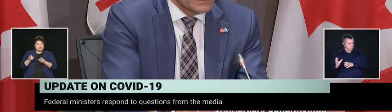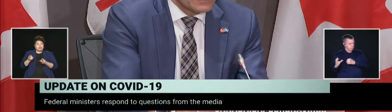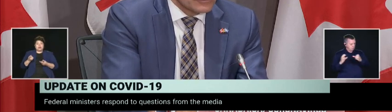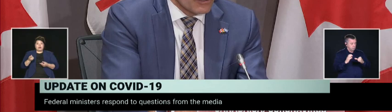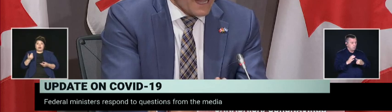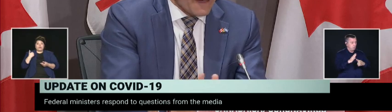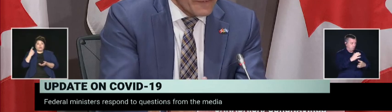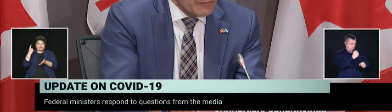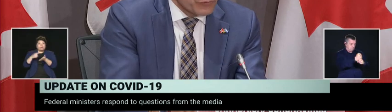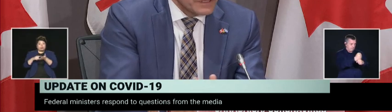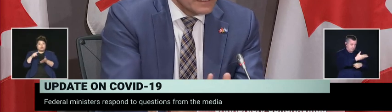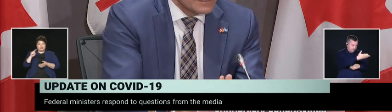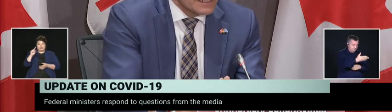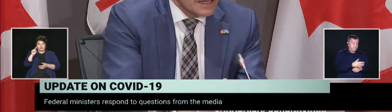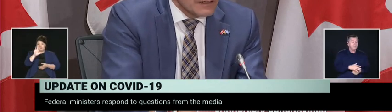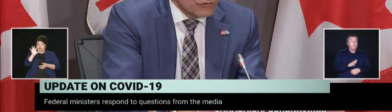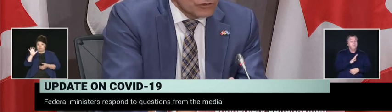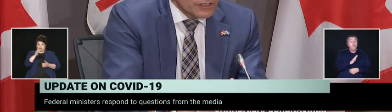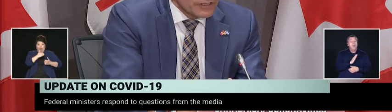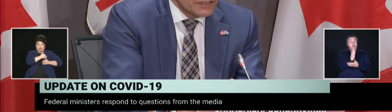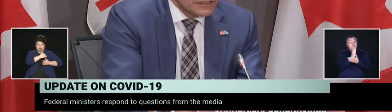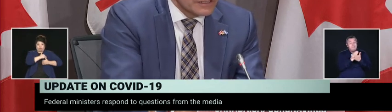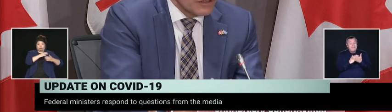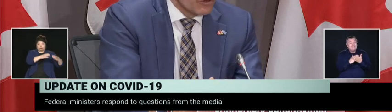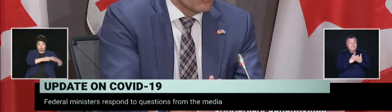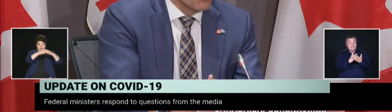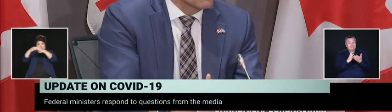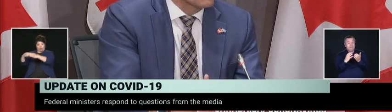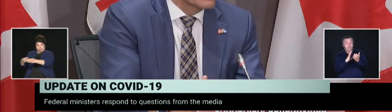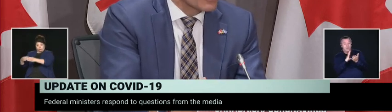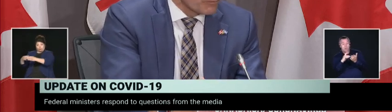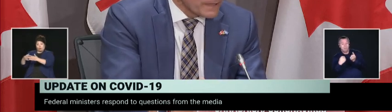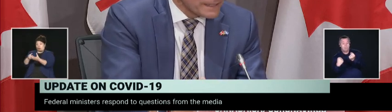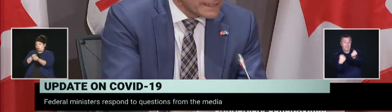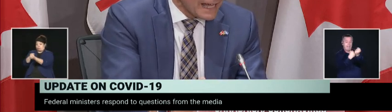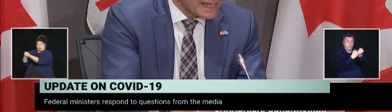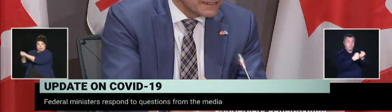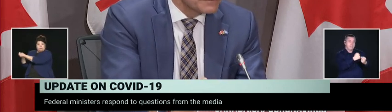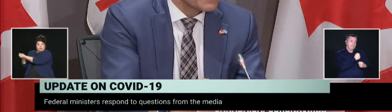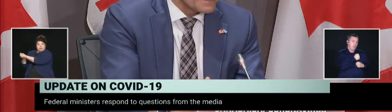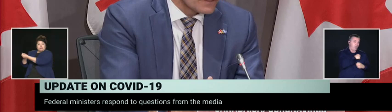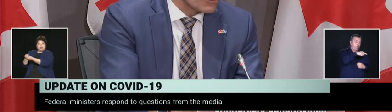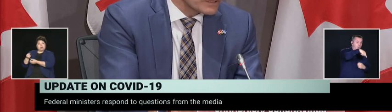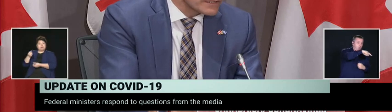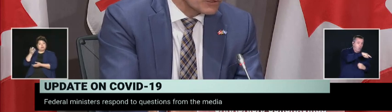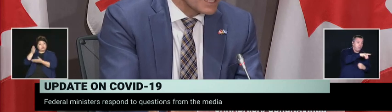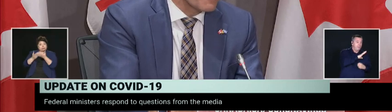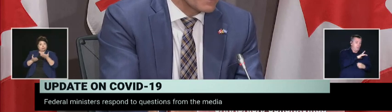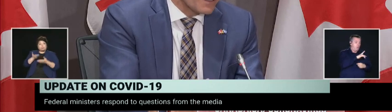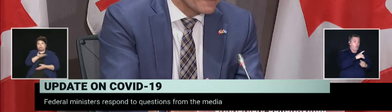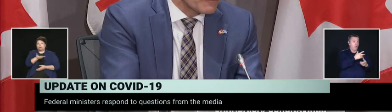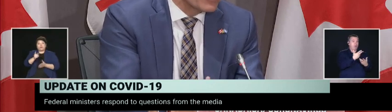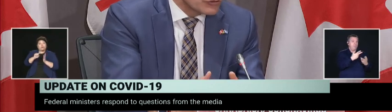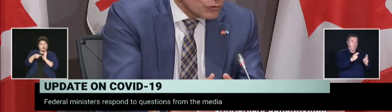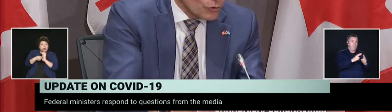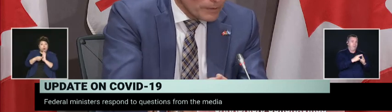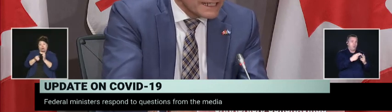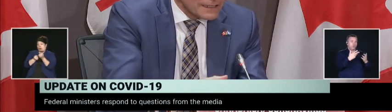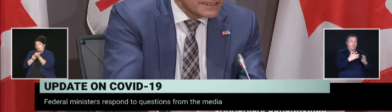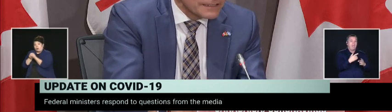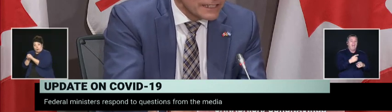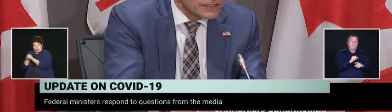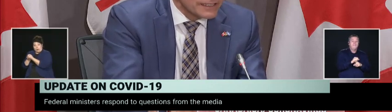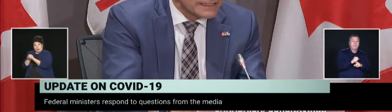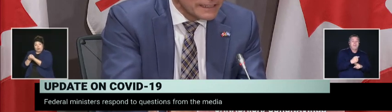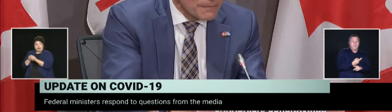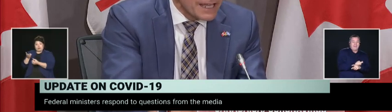nombre qui sont en appui aux soldats là, qui, eux, ont une formation médicale ou qui sont en appui sur place